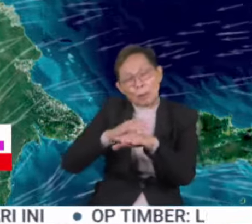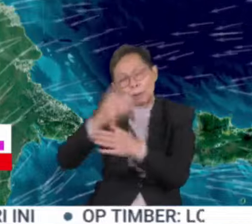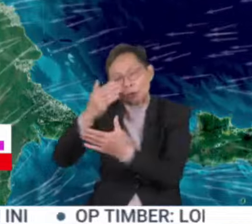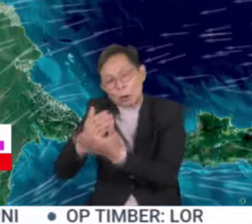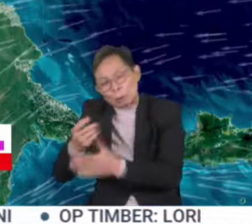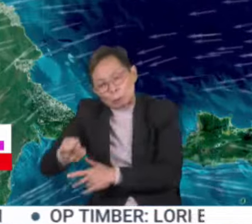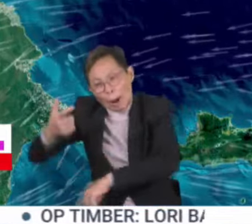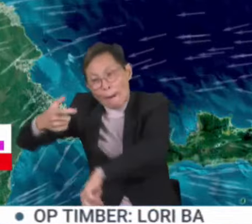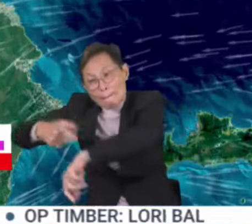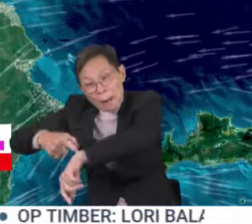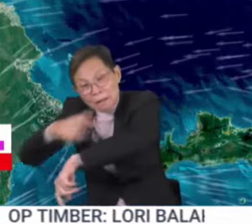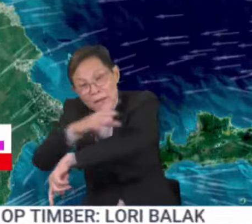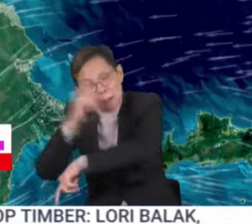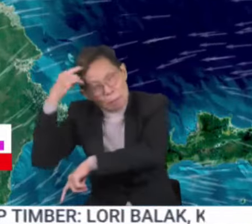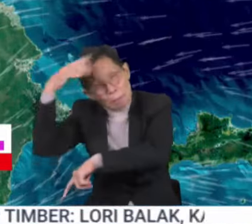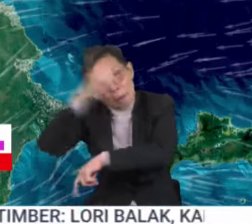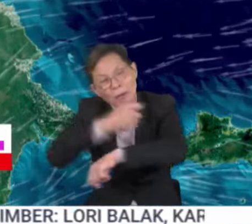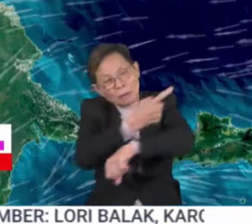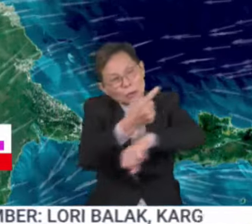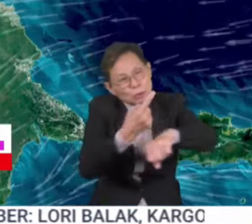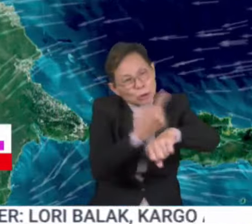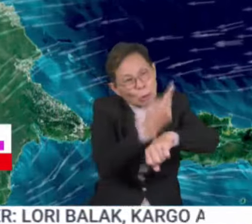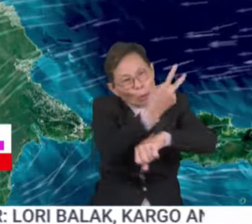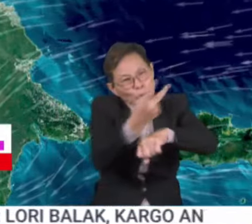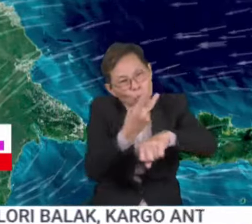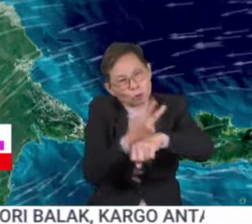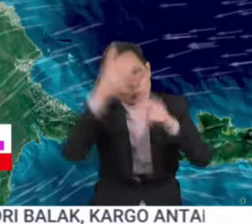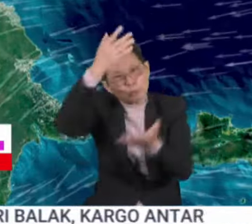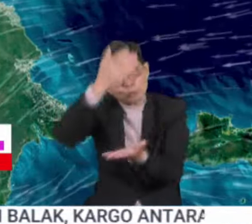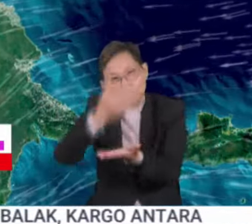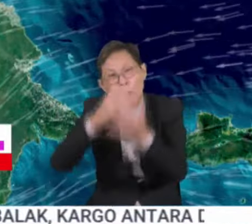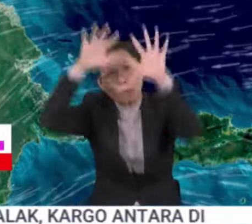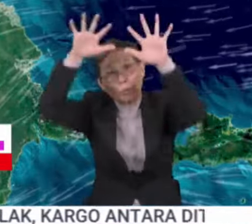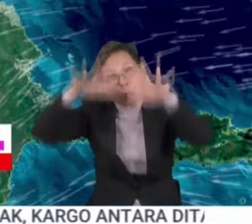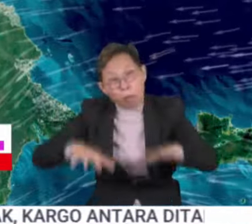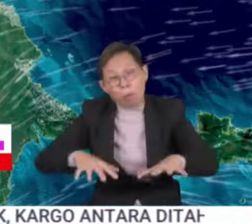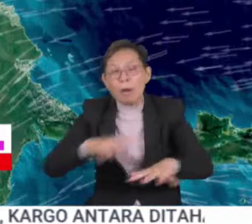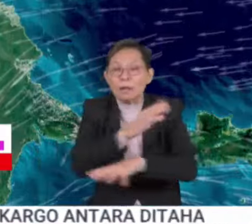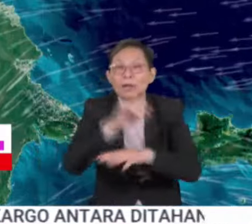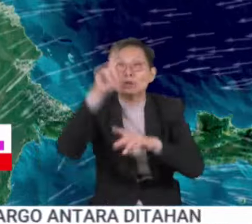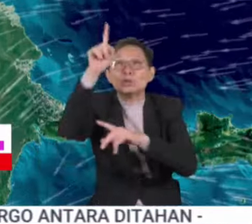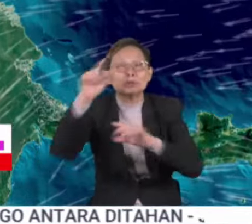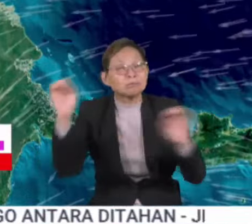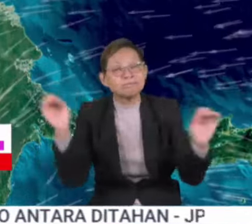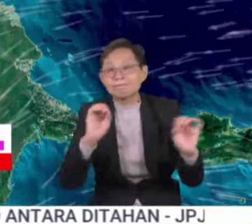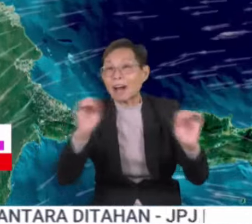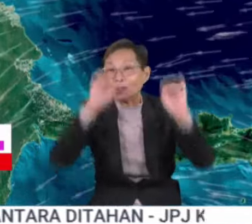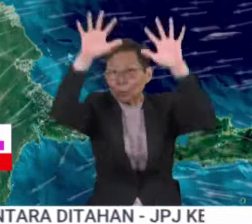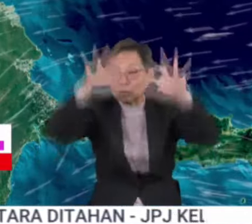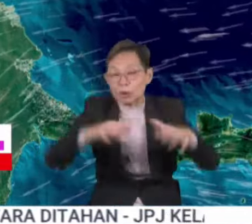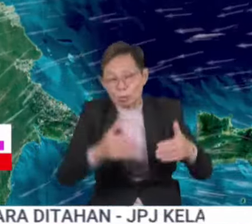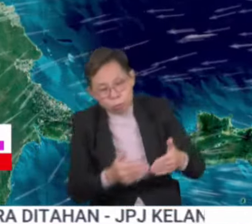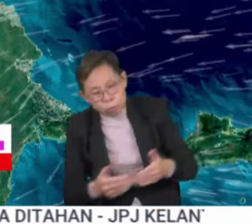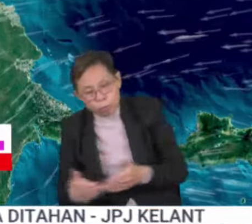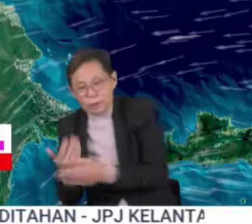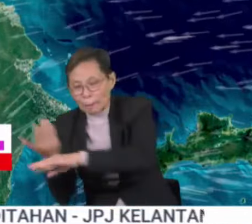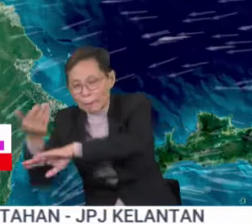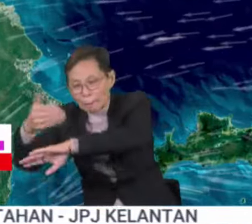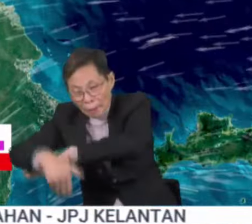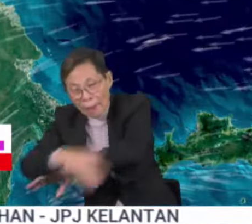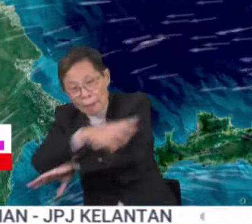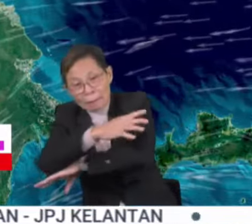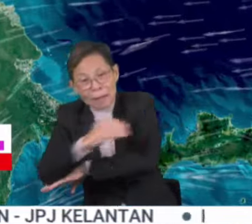saja dalam jangkaan dalam 2 atau 3 jam sahaja. Dan keadaan cuaca tiada hujan, kurang hujan ini akan berlanjutan sehingga ke malam